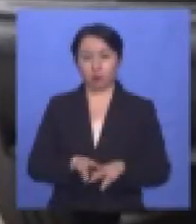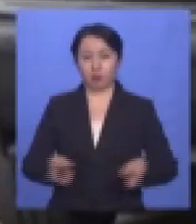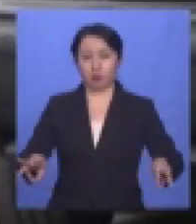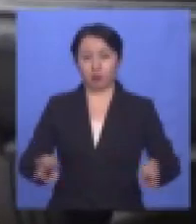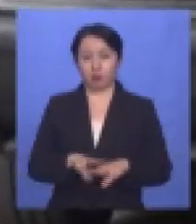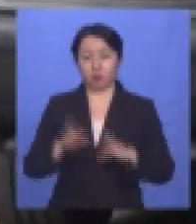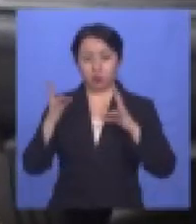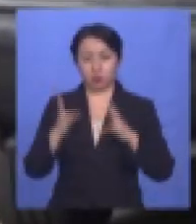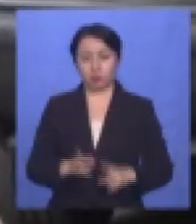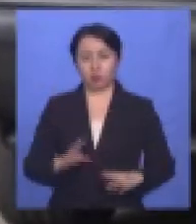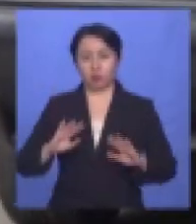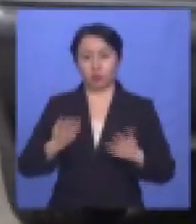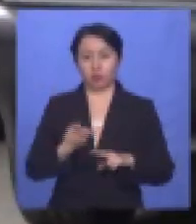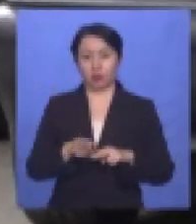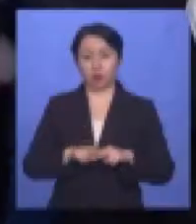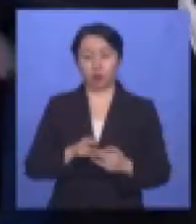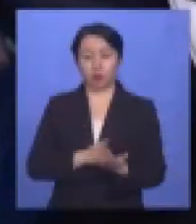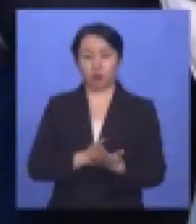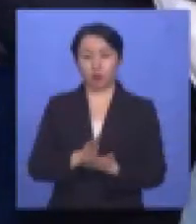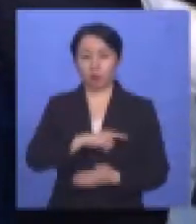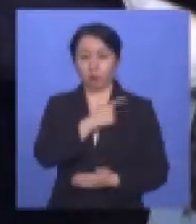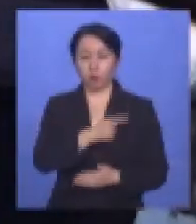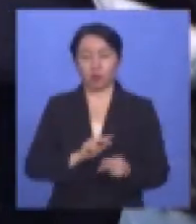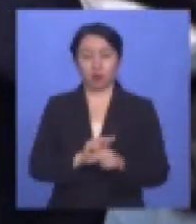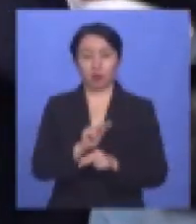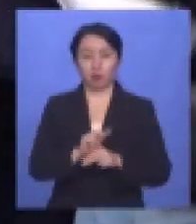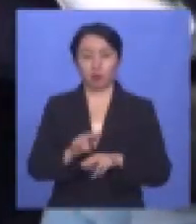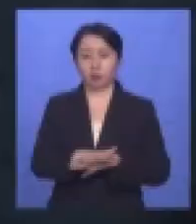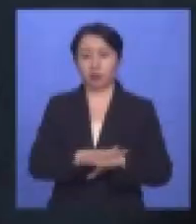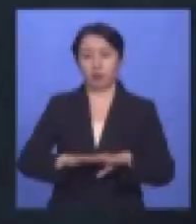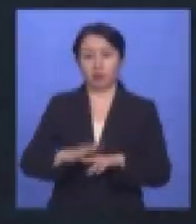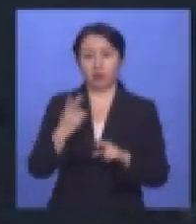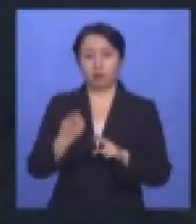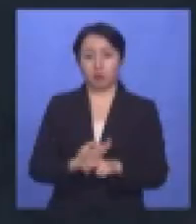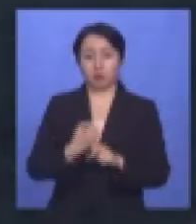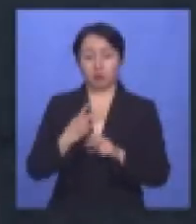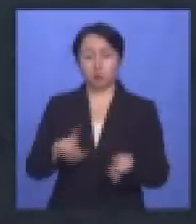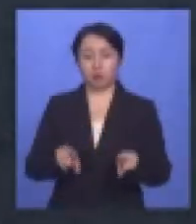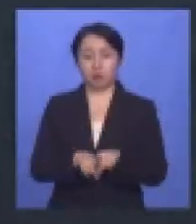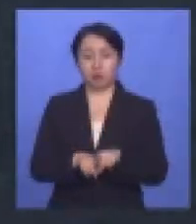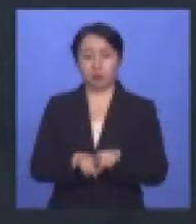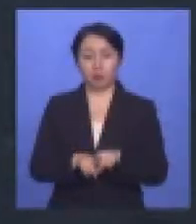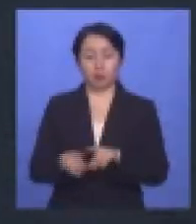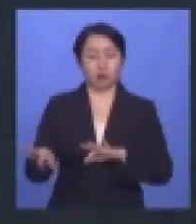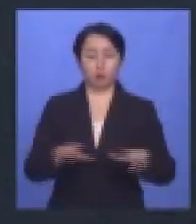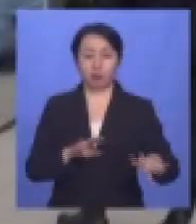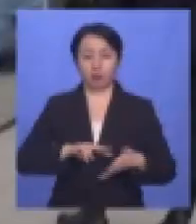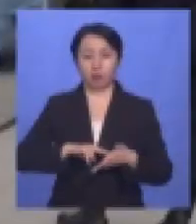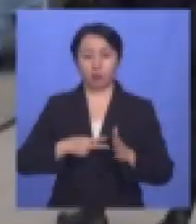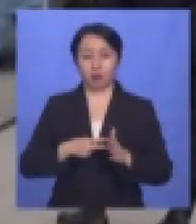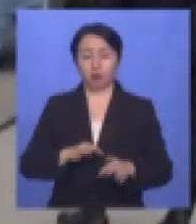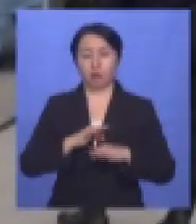по чрезвычайным ситуациям, которое направляет усилия на обучение населения мерам безопасности. Аналогичные мероприятия планируется